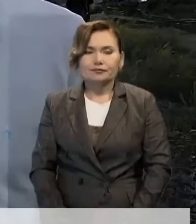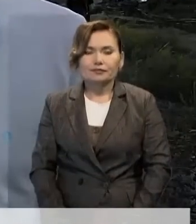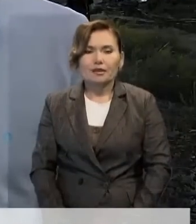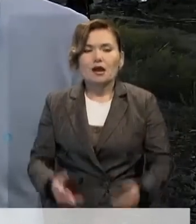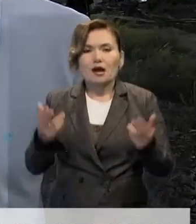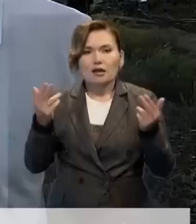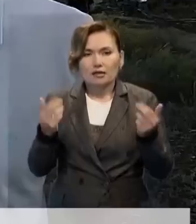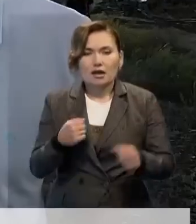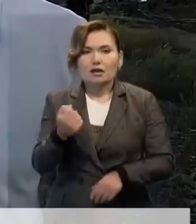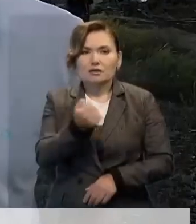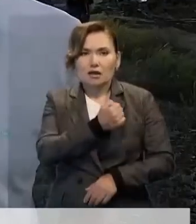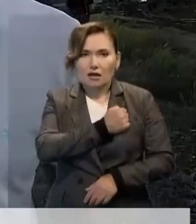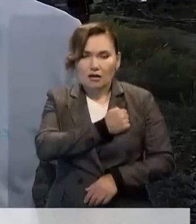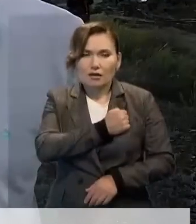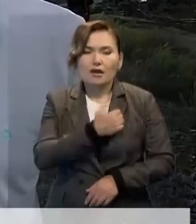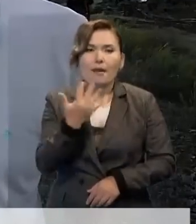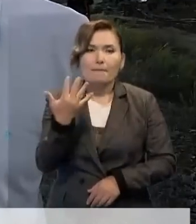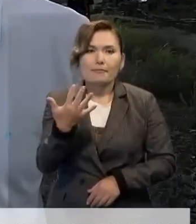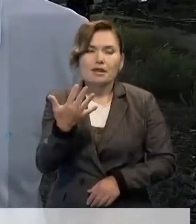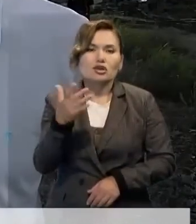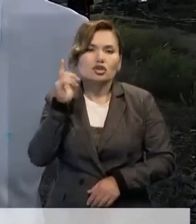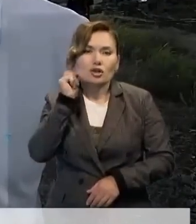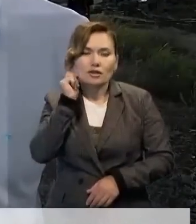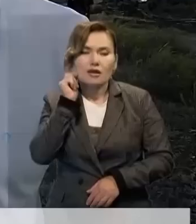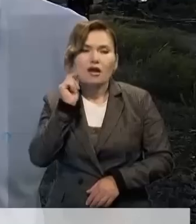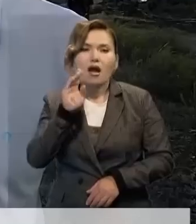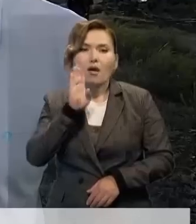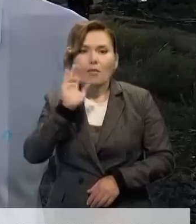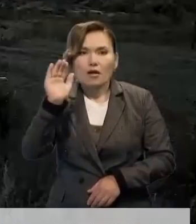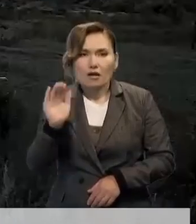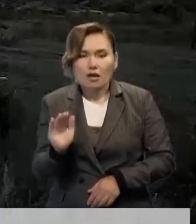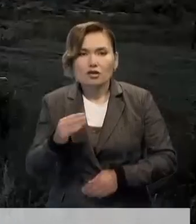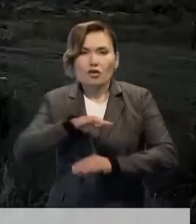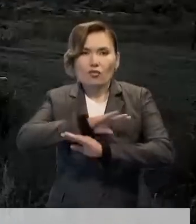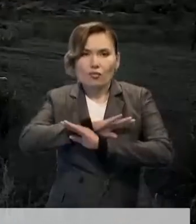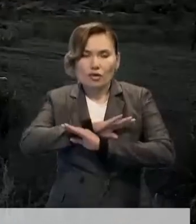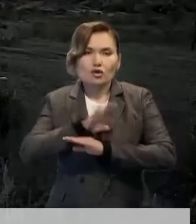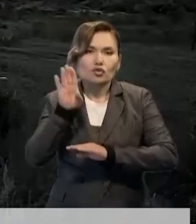Я Динара, өкінішке қарай 5 жасар Мәдина Ерланқызы өлі күйінде табылды.